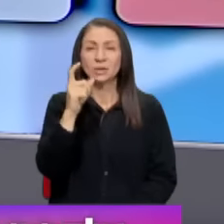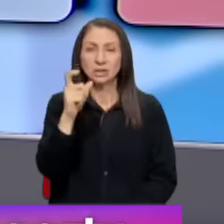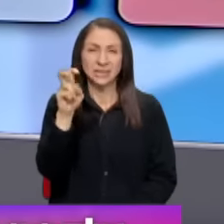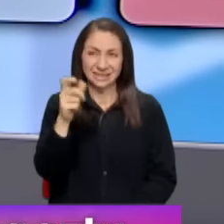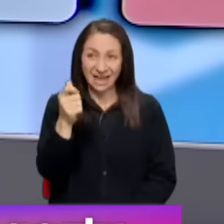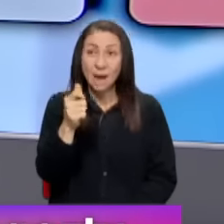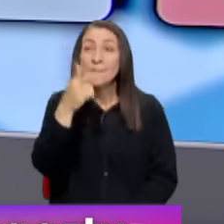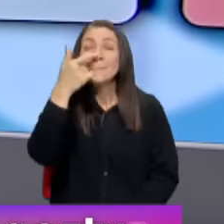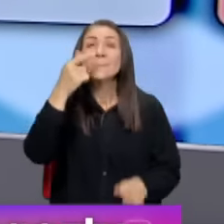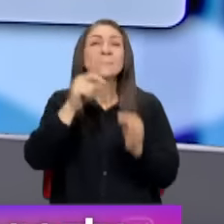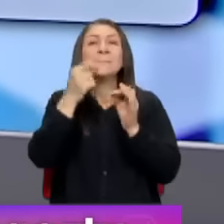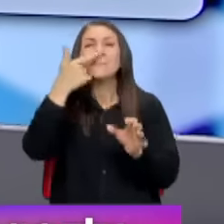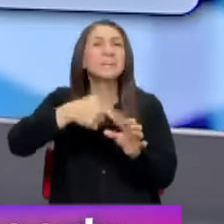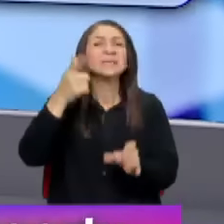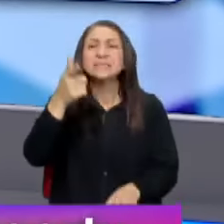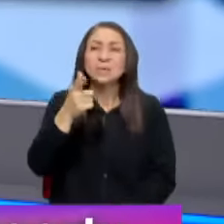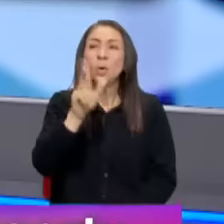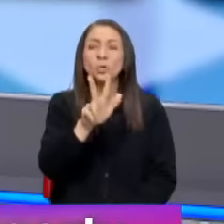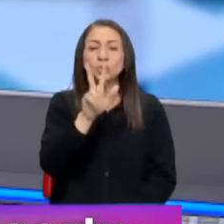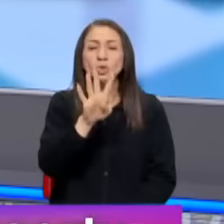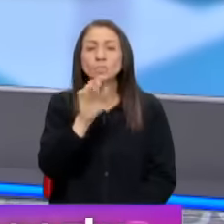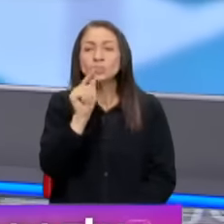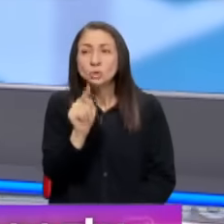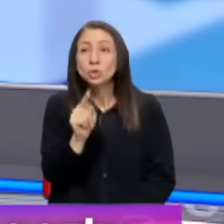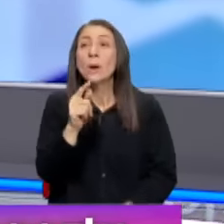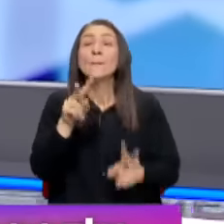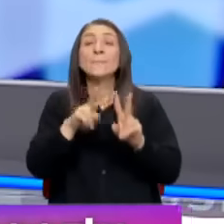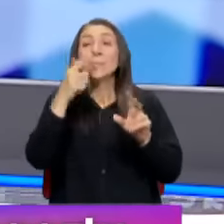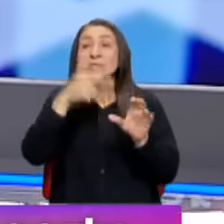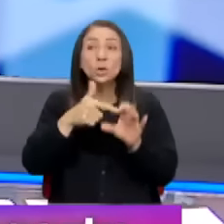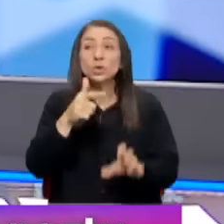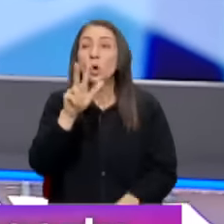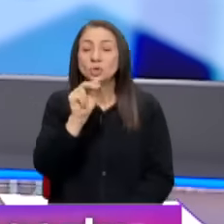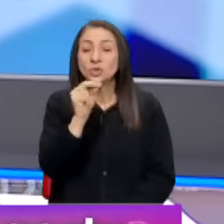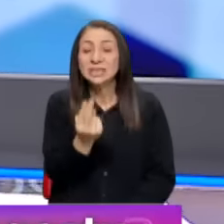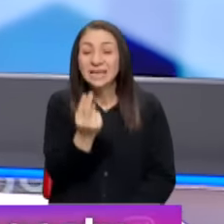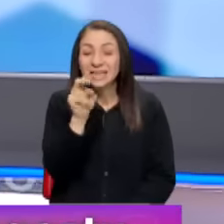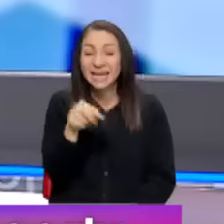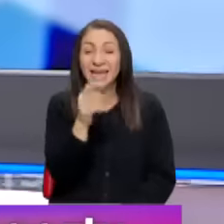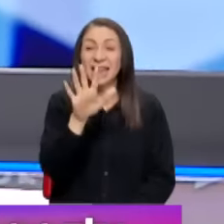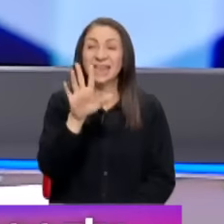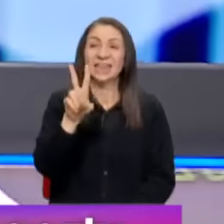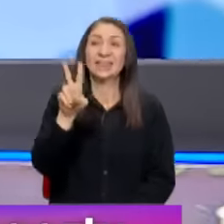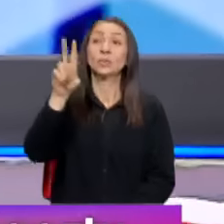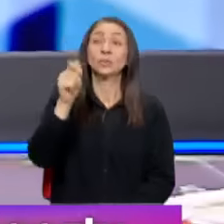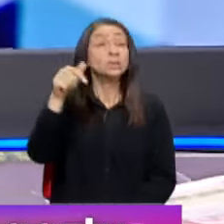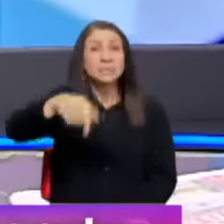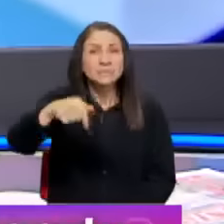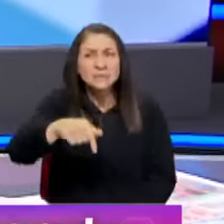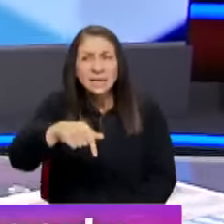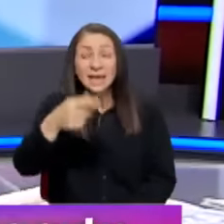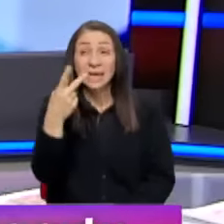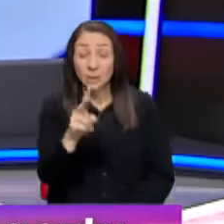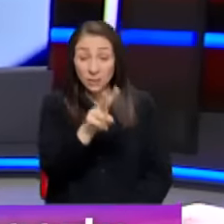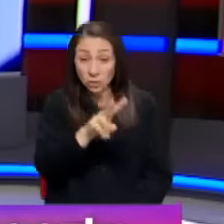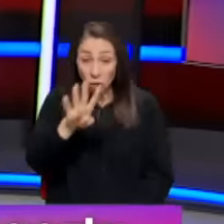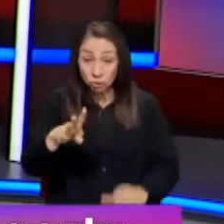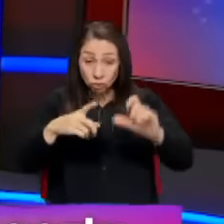1098 lira. Benzin 34,5 lira. Motorin 37 lira 57 kuruş. Ve şimdi